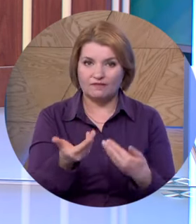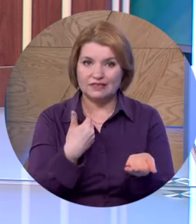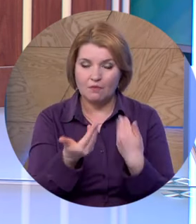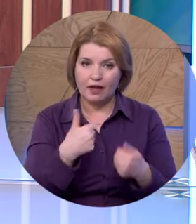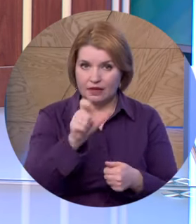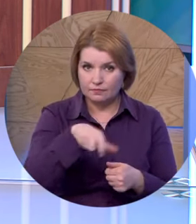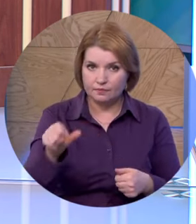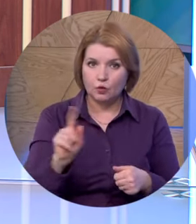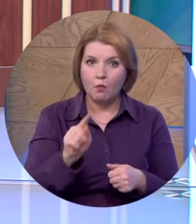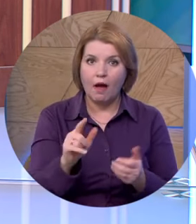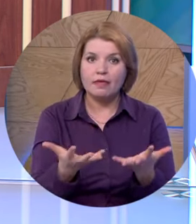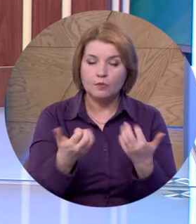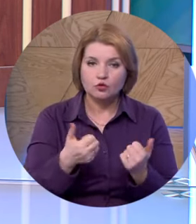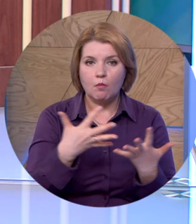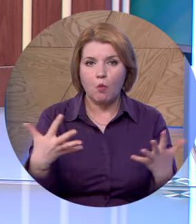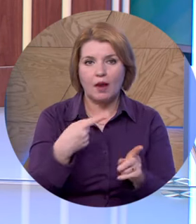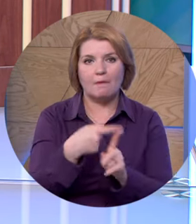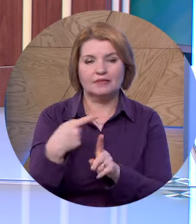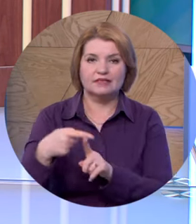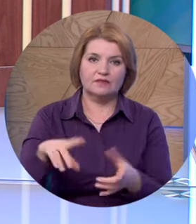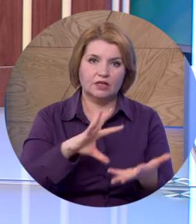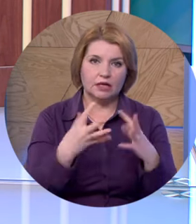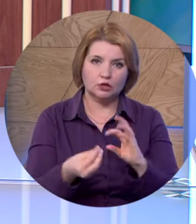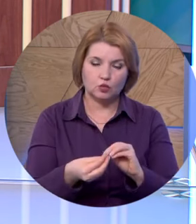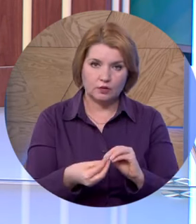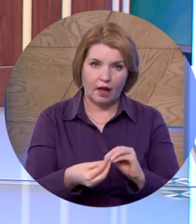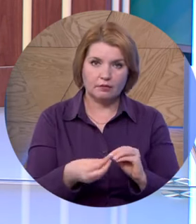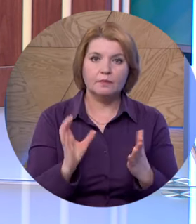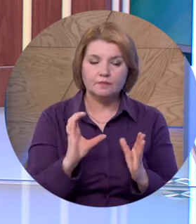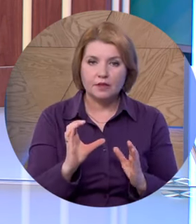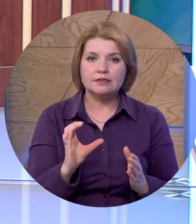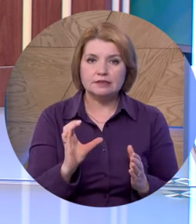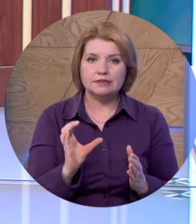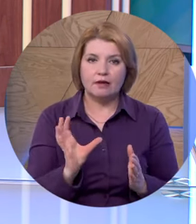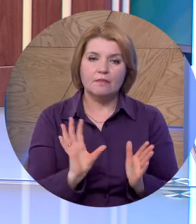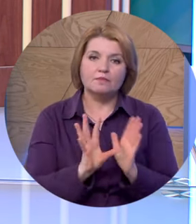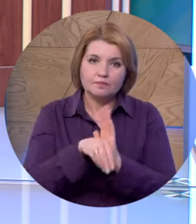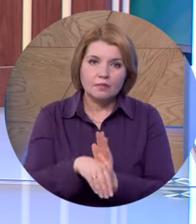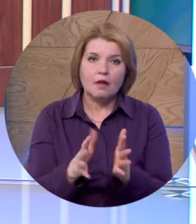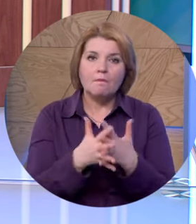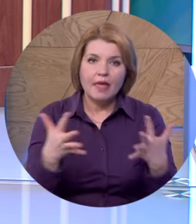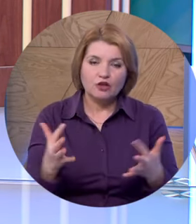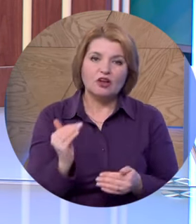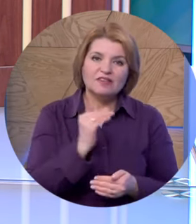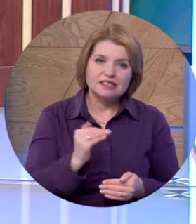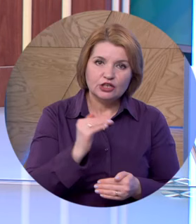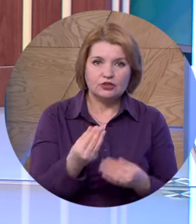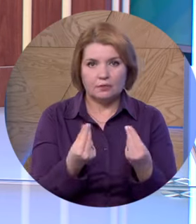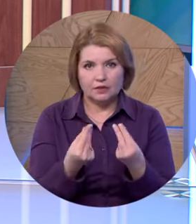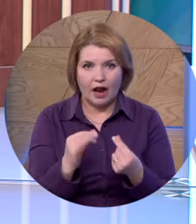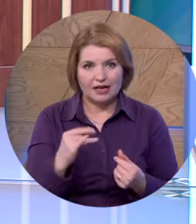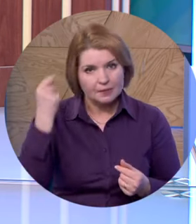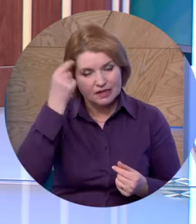образом, чтобы они получали наиболее позитивный результат с прикладыванием меньших физических, материальных и психологических